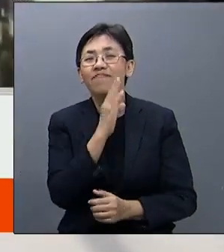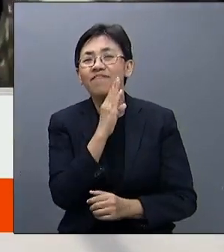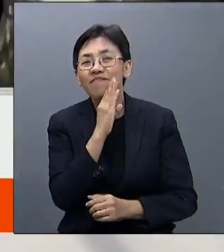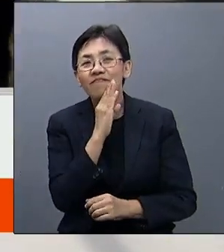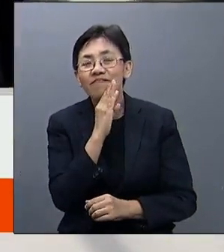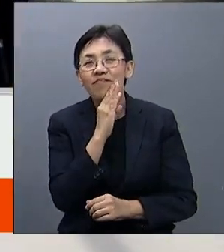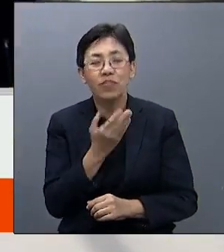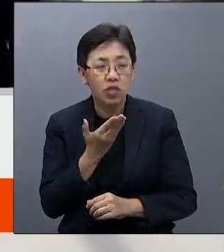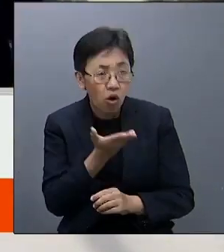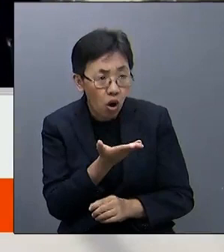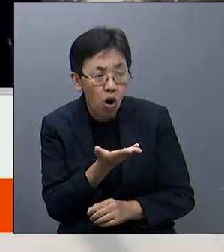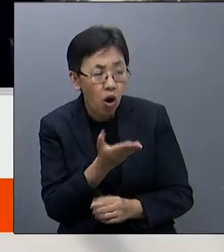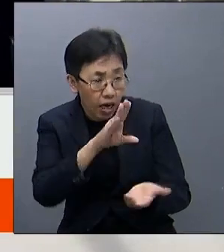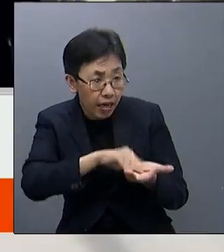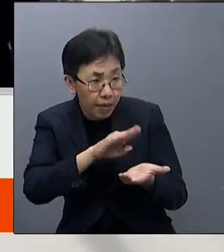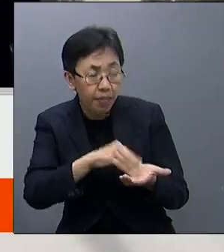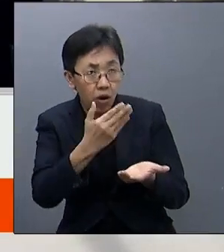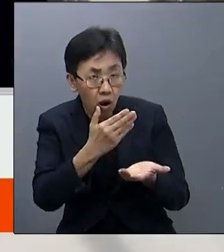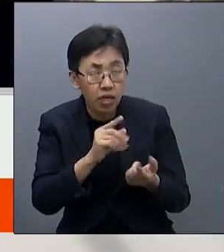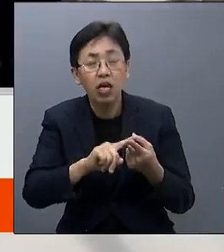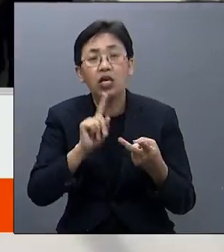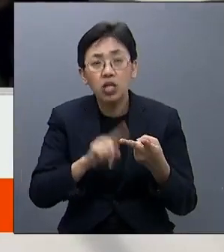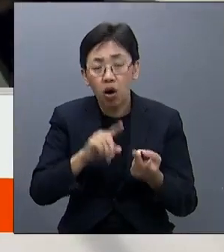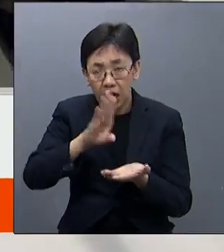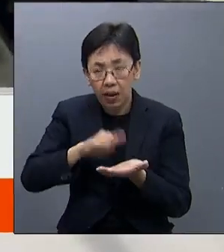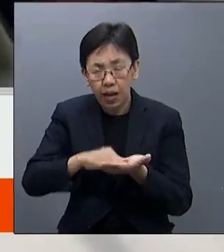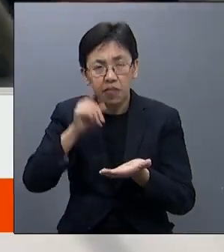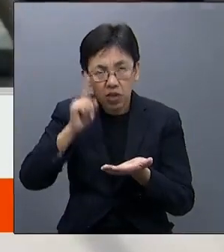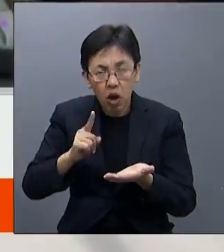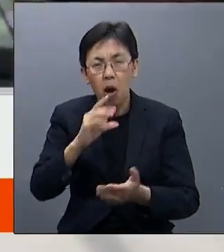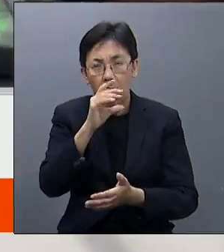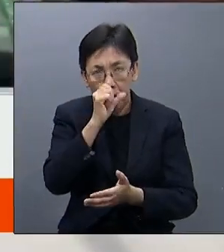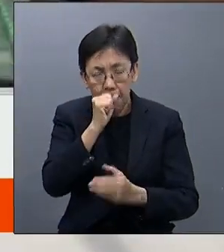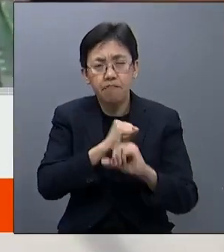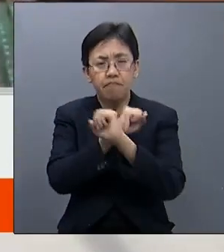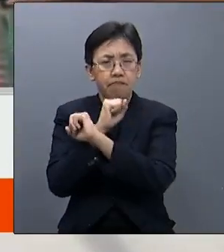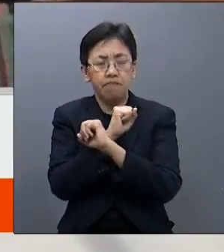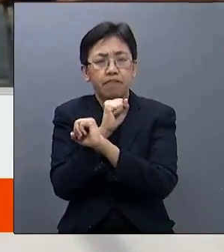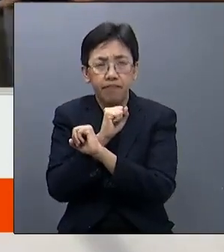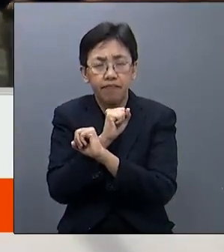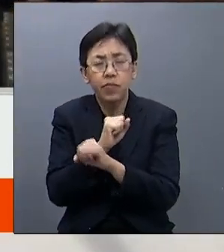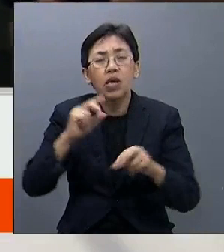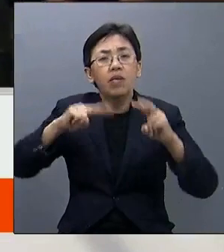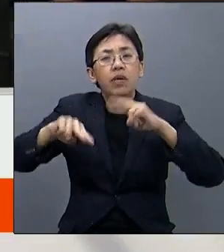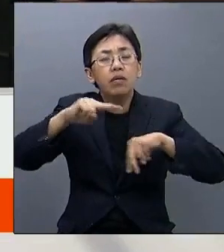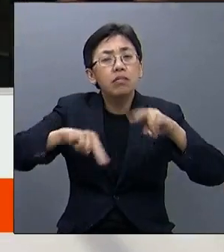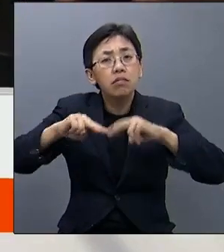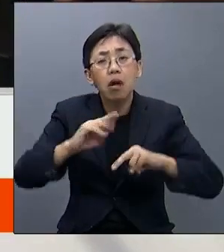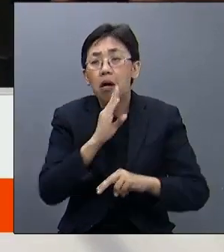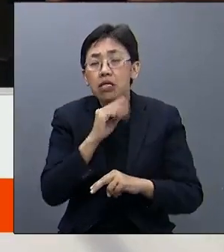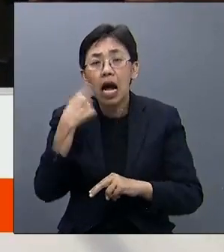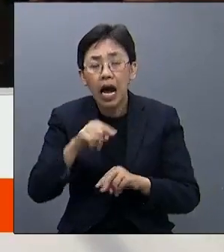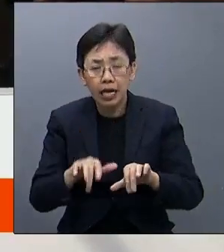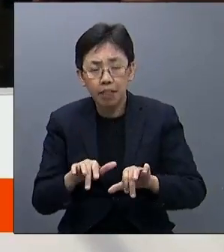องขออนุญาตก่อนแล้วจัดเก็บเนี่ยก็ต้องปลอดภัยด้วยนะครับแล้วระหว่างนั้นก็ต้องมีการตรวจสอบการที่ใครเข้าถึงข้อมูล